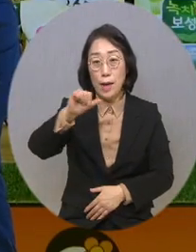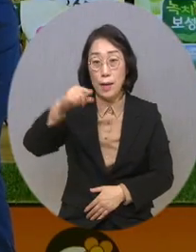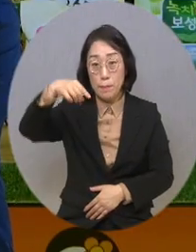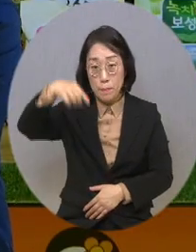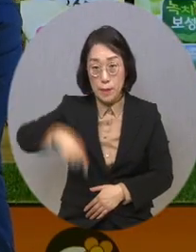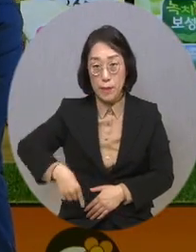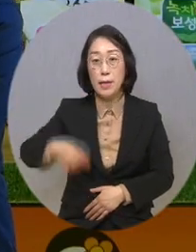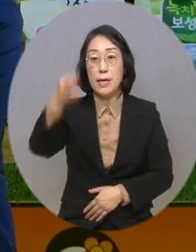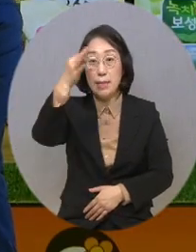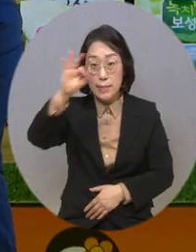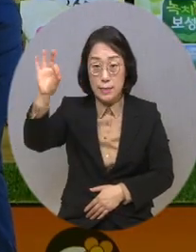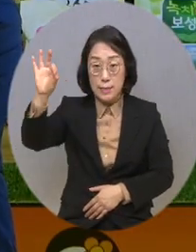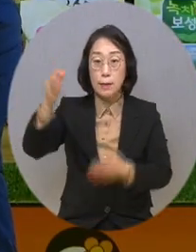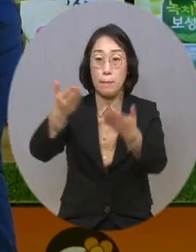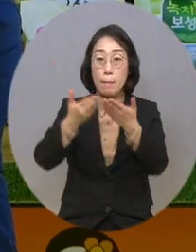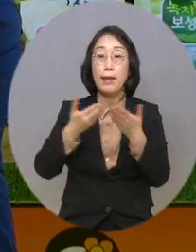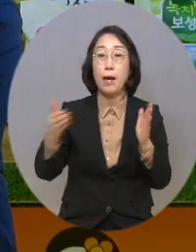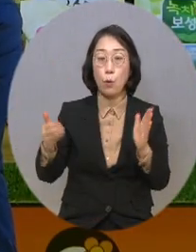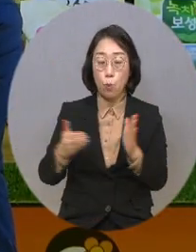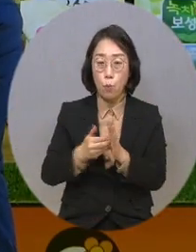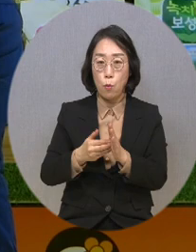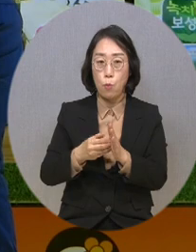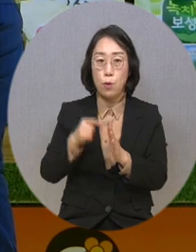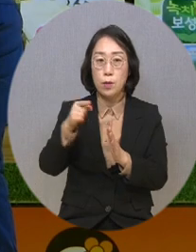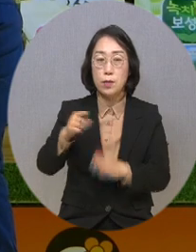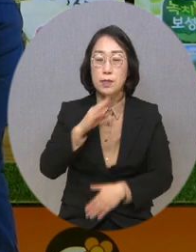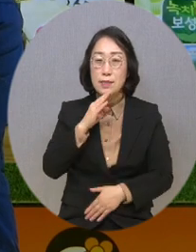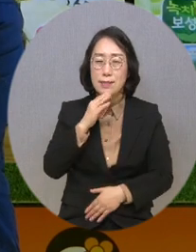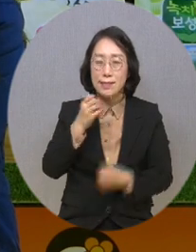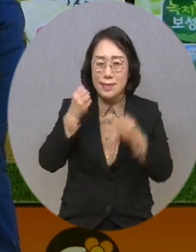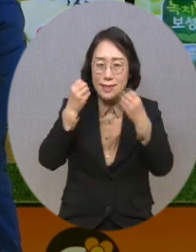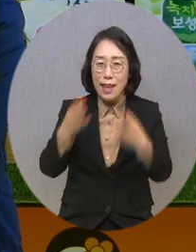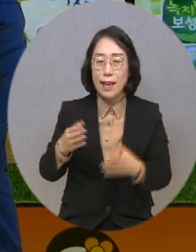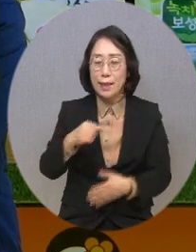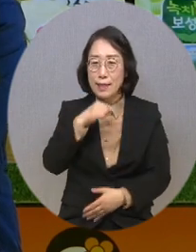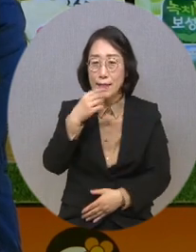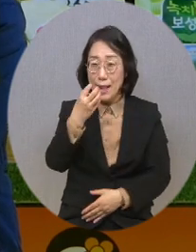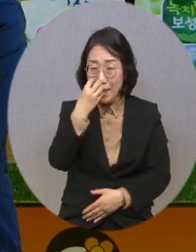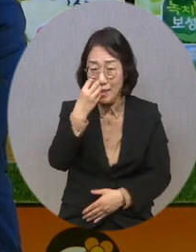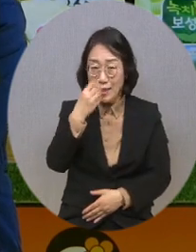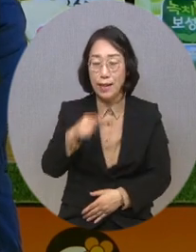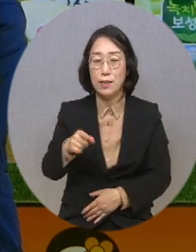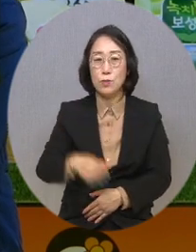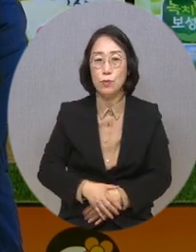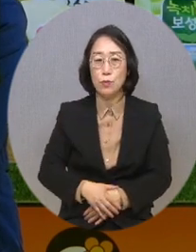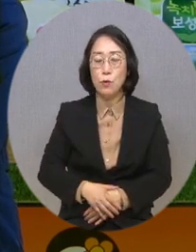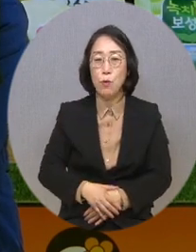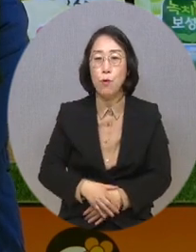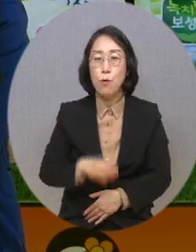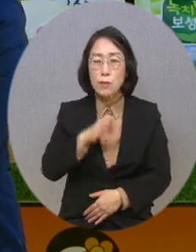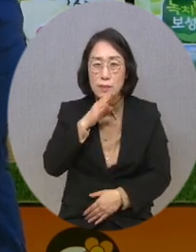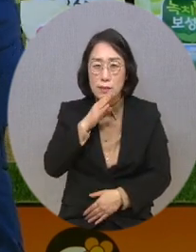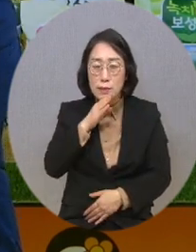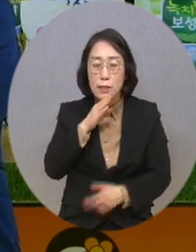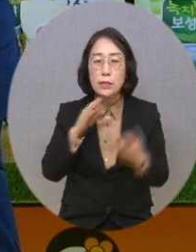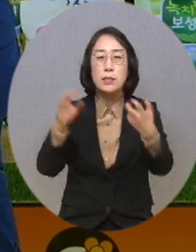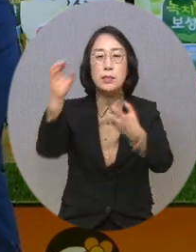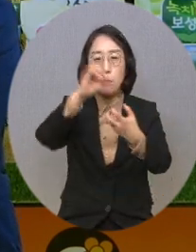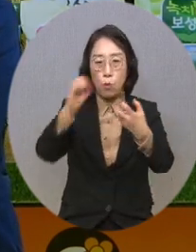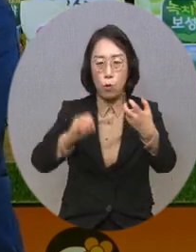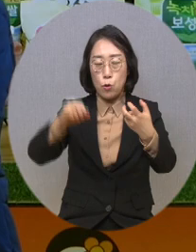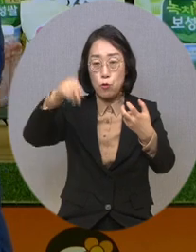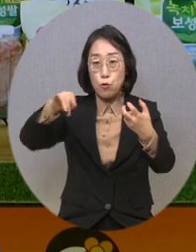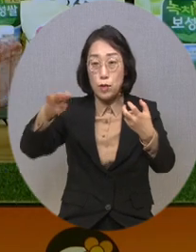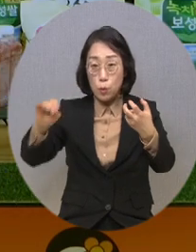받았고요. 사실은 이 신선한 딸기를 가지고 여기 딸기 원액이 70% 들어가 있는 나머지는